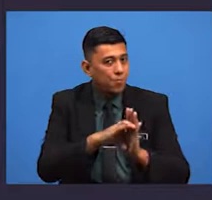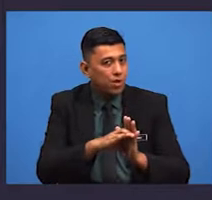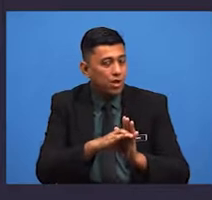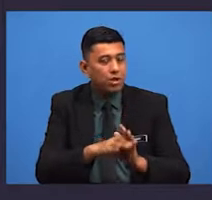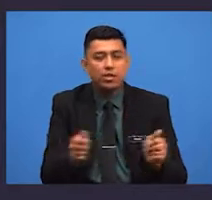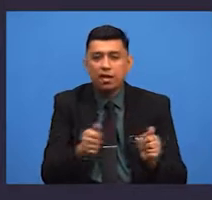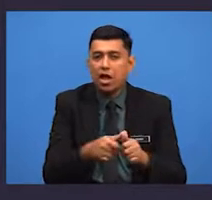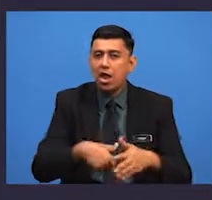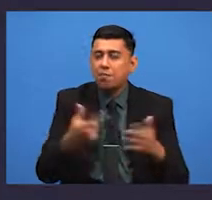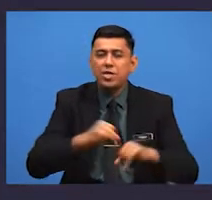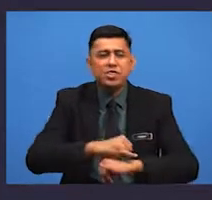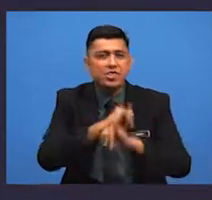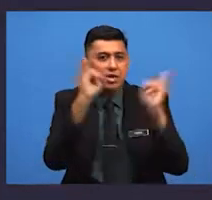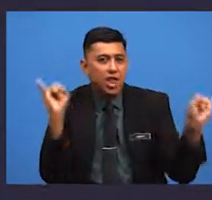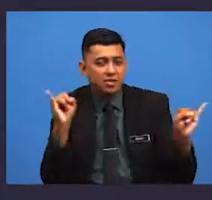jelas.